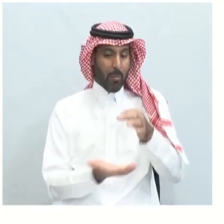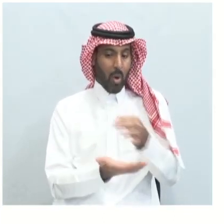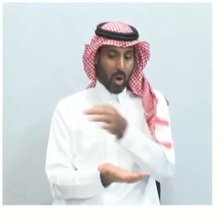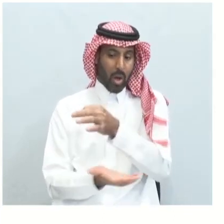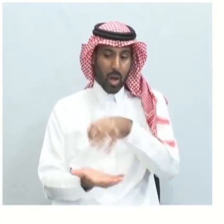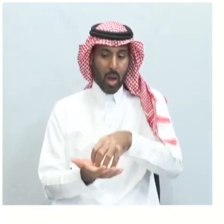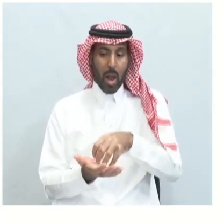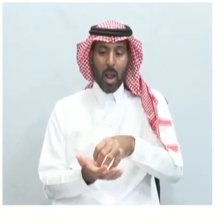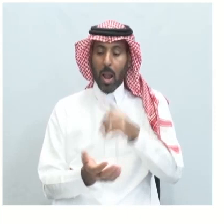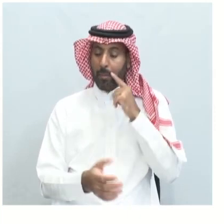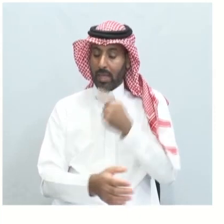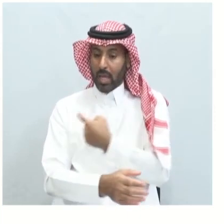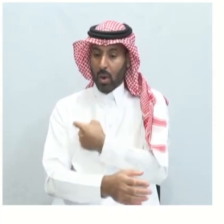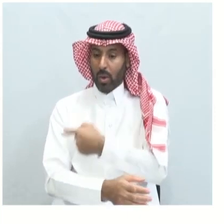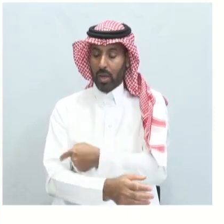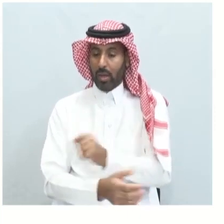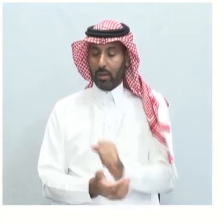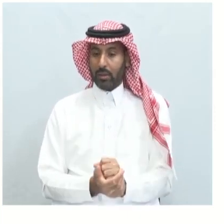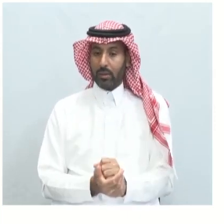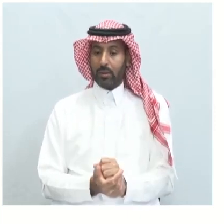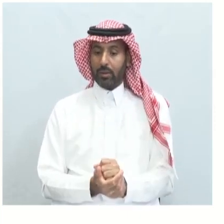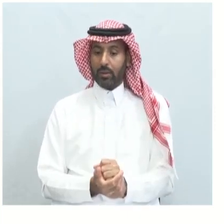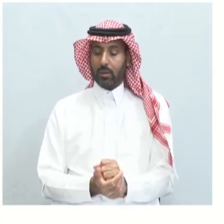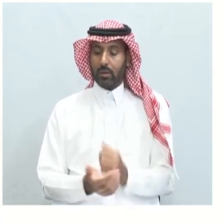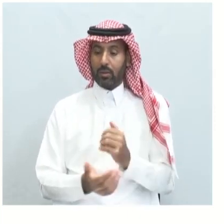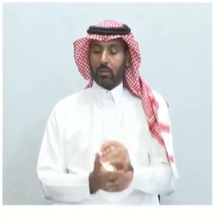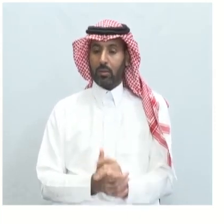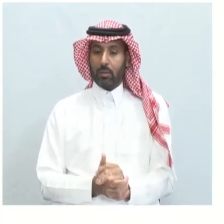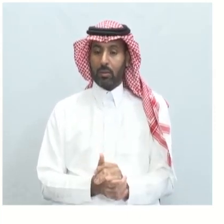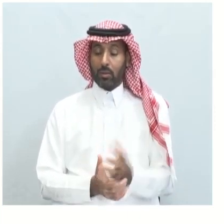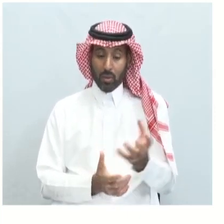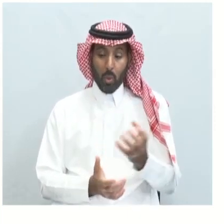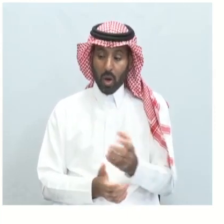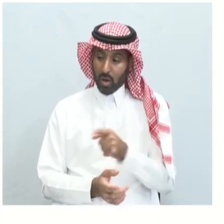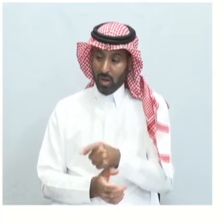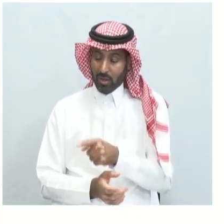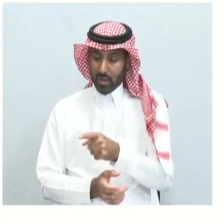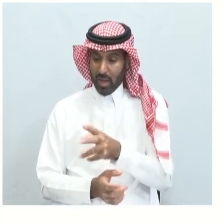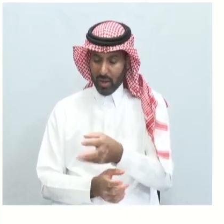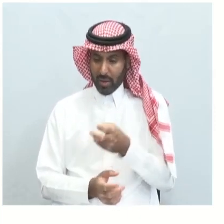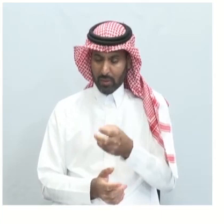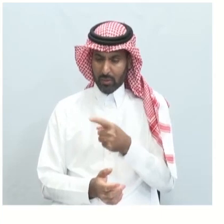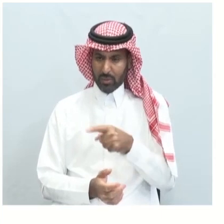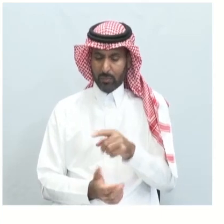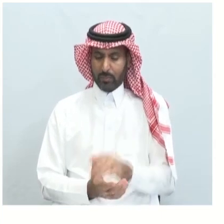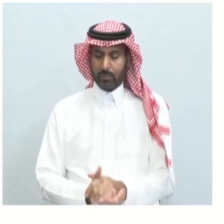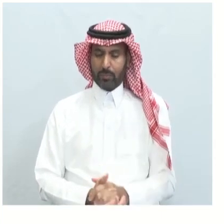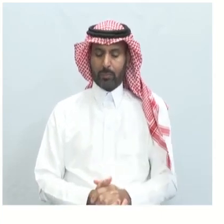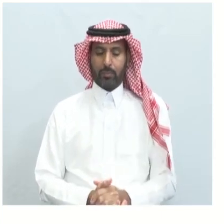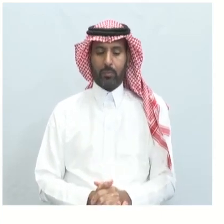البيانات الحيويه التي يمكن استخدامها لاغراض ضاره اذا وقعت في ايدي في الايدي الخطا او